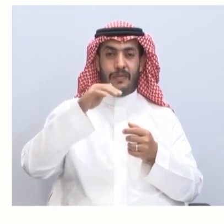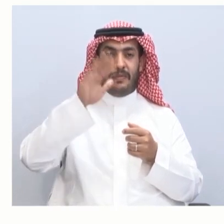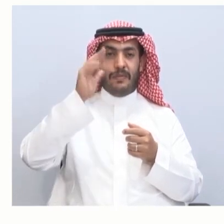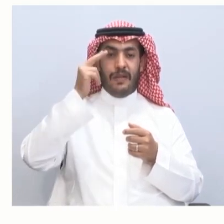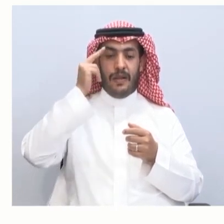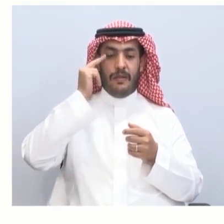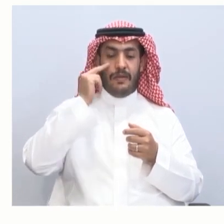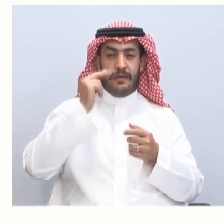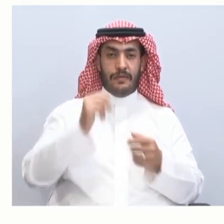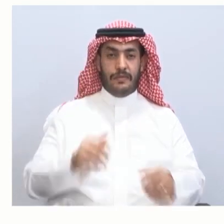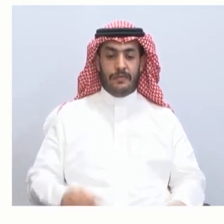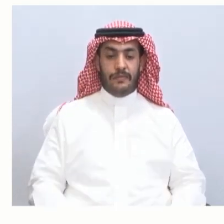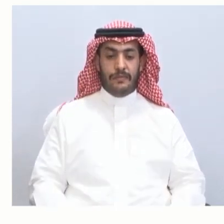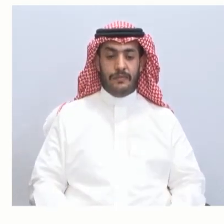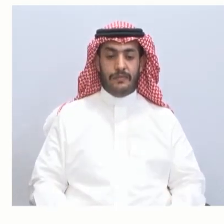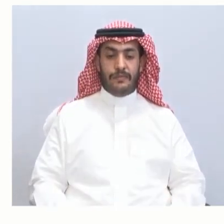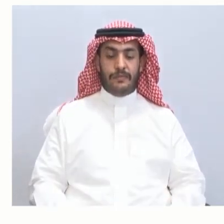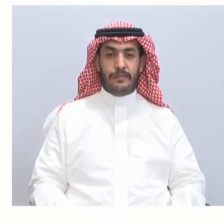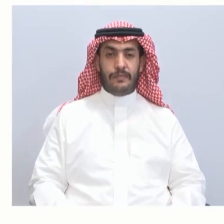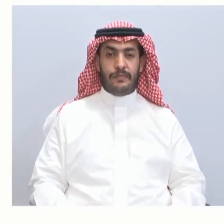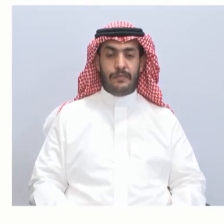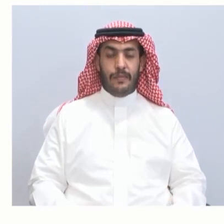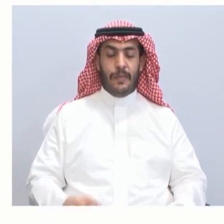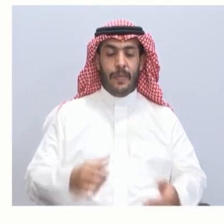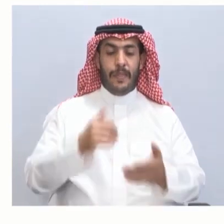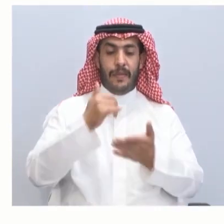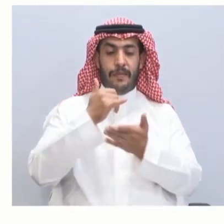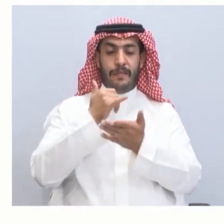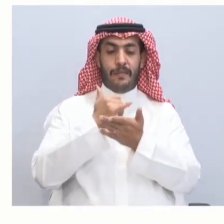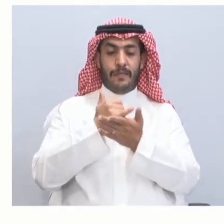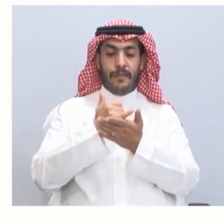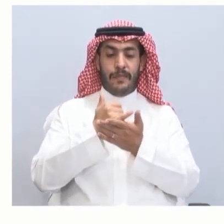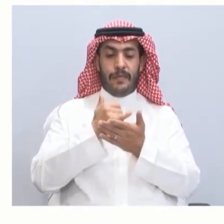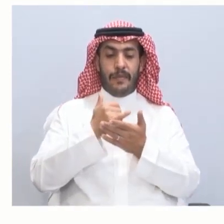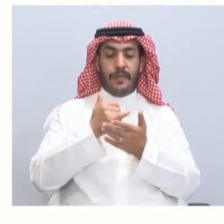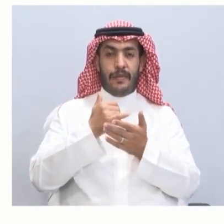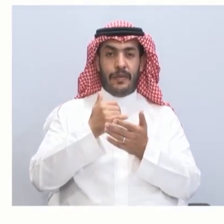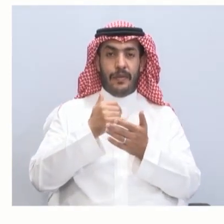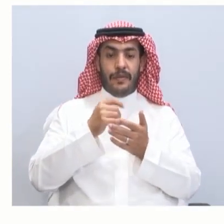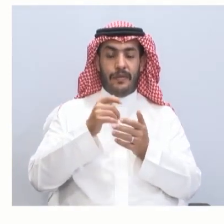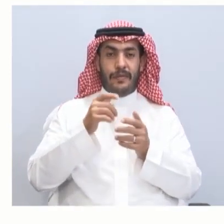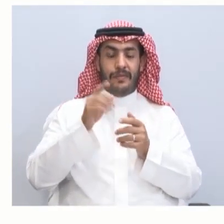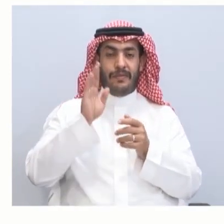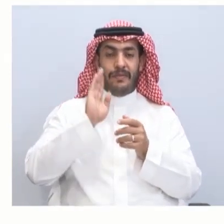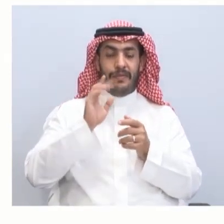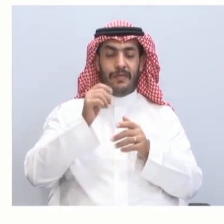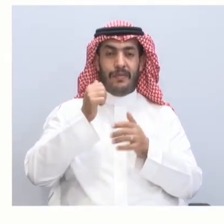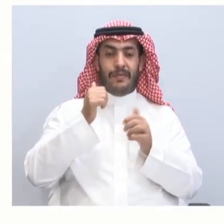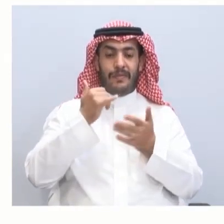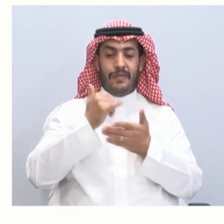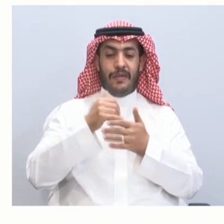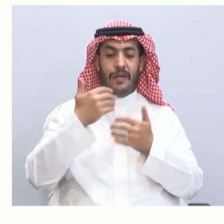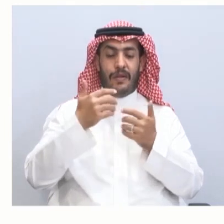عبد العزيز اذا تولى الامام ع الرحم بن فيصل بن تركي مقاليد الحكم حاول